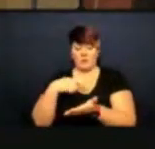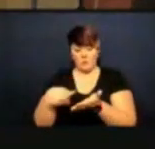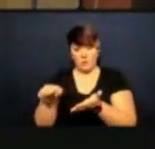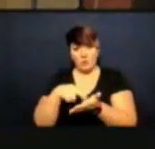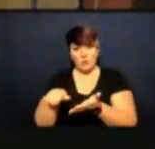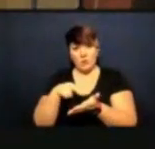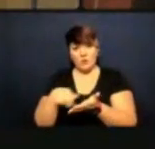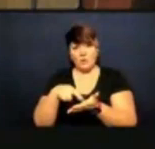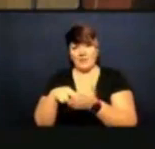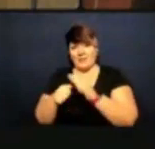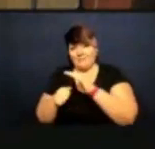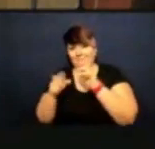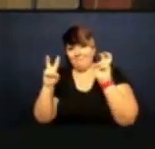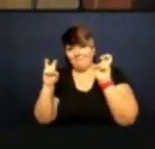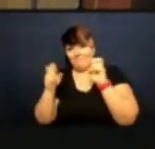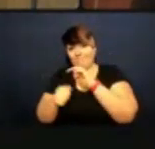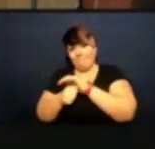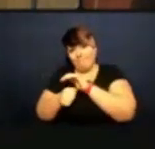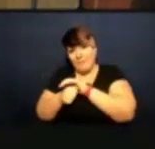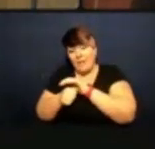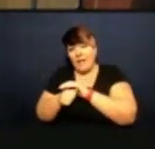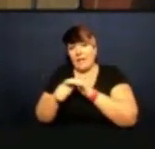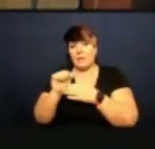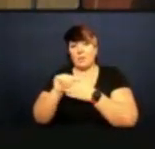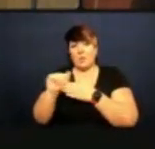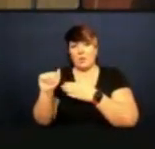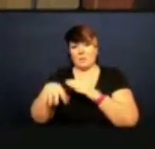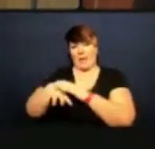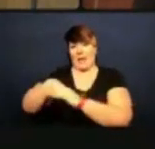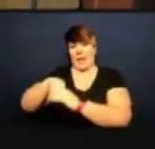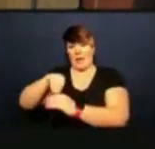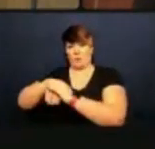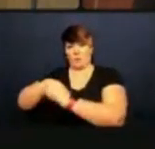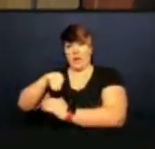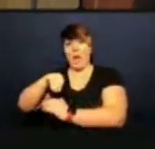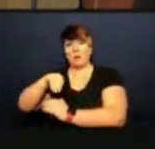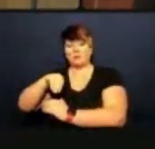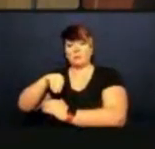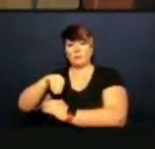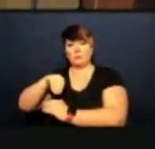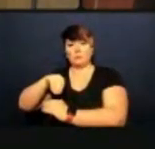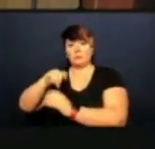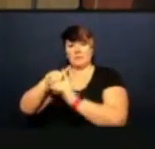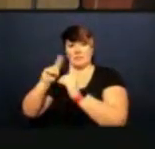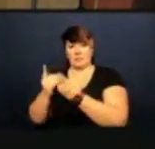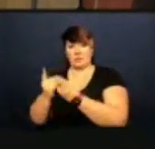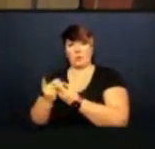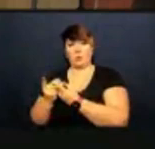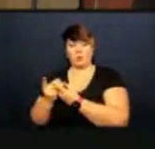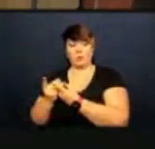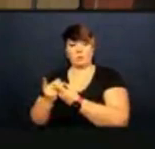Kwa hivyo kufikia sasa ndivyo hali ilivyo.